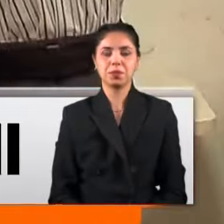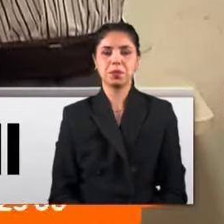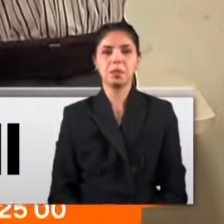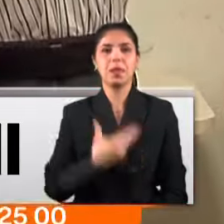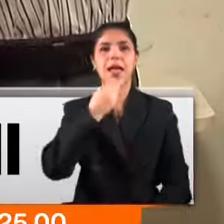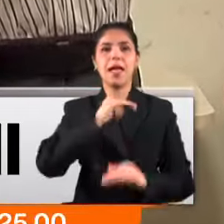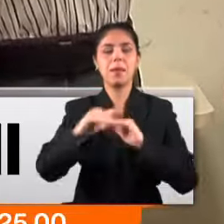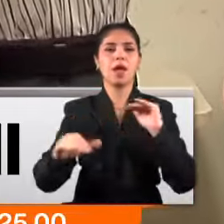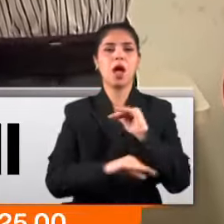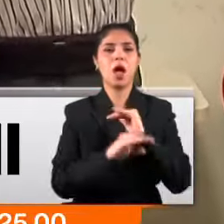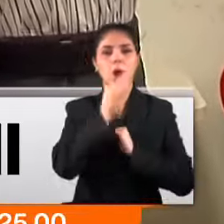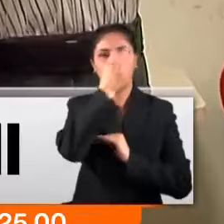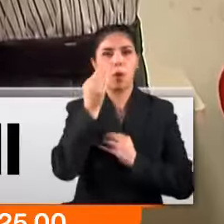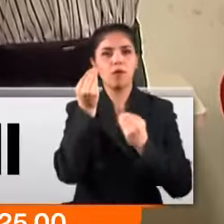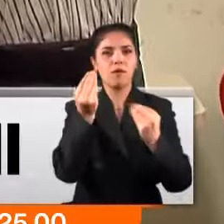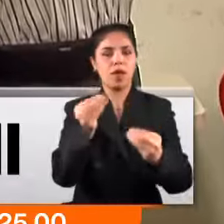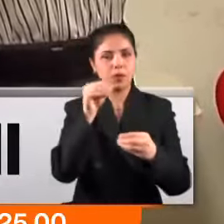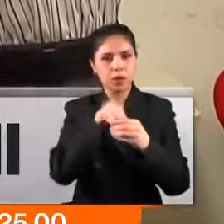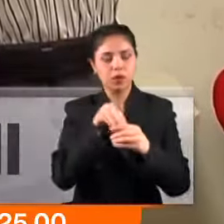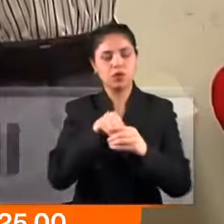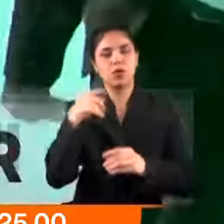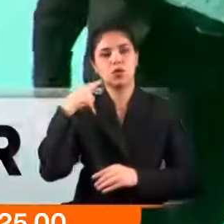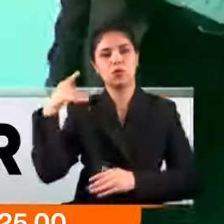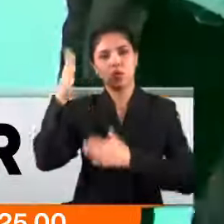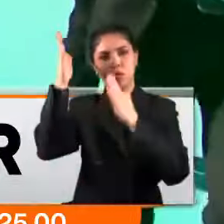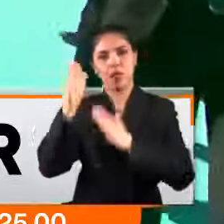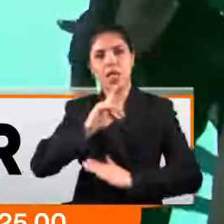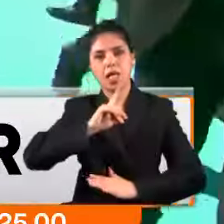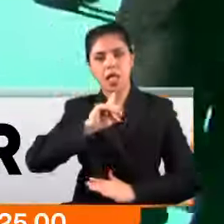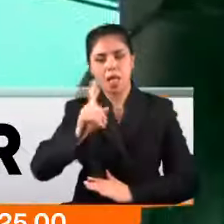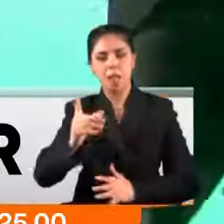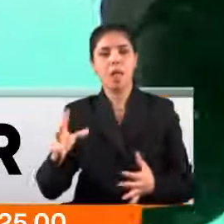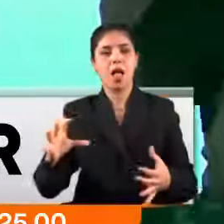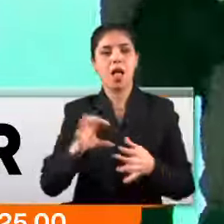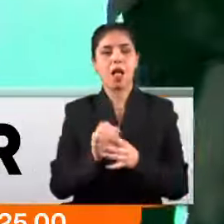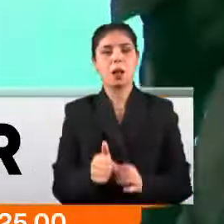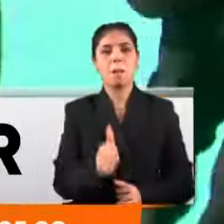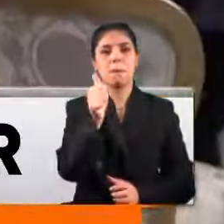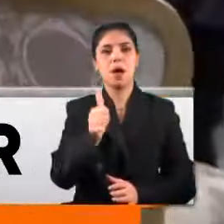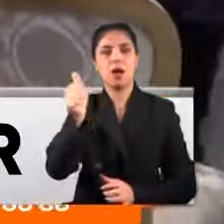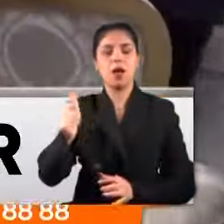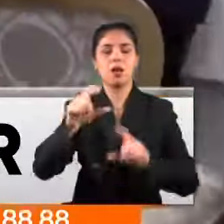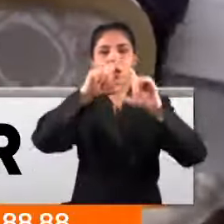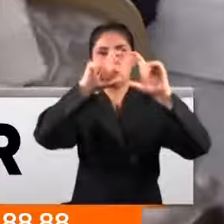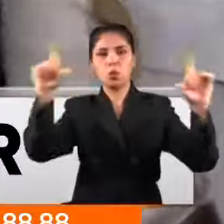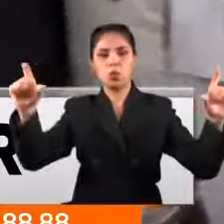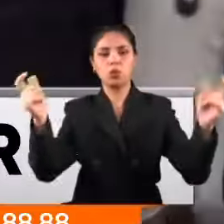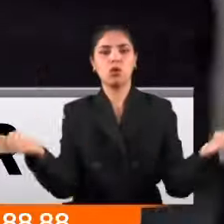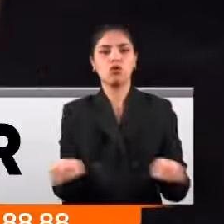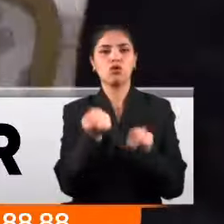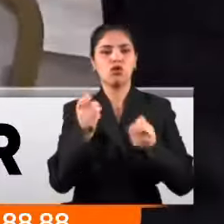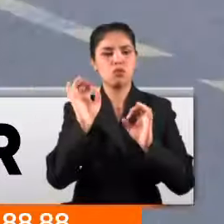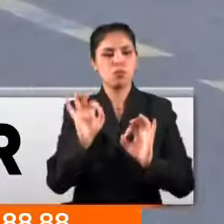Emeklinin hayatının kolaylaştırılması için de Erdoğan'ın talimatıyla ilgili bakanlık ve kurumlar kapsamlı çalışmalara